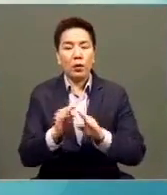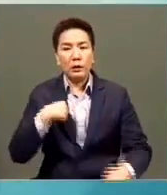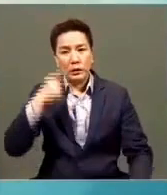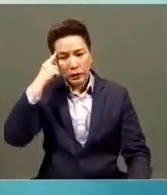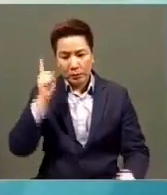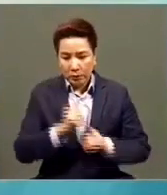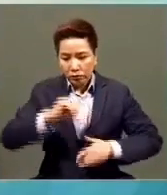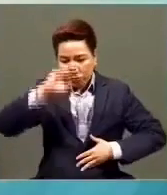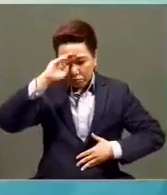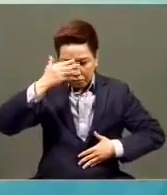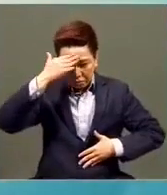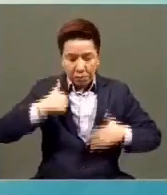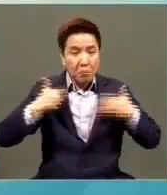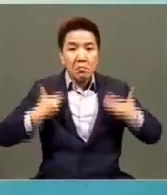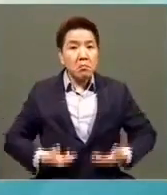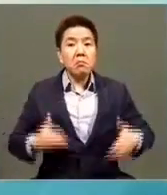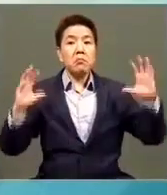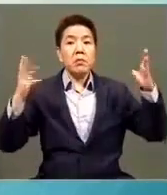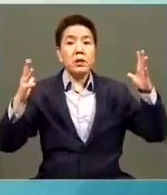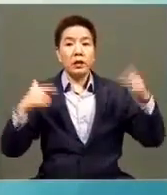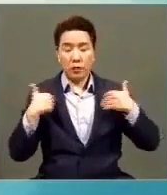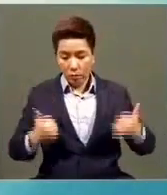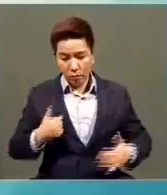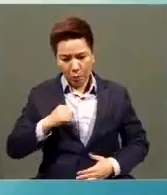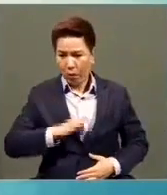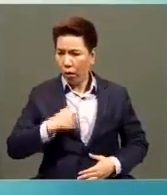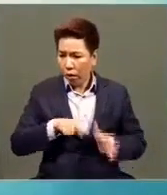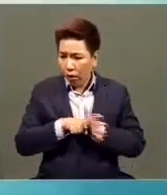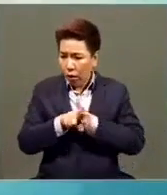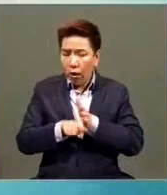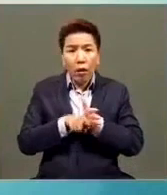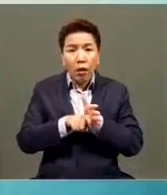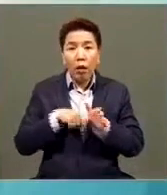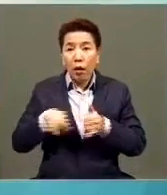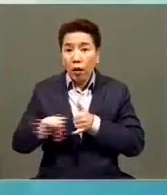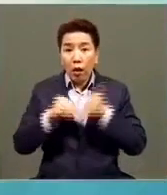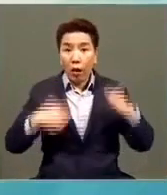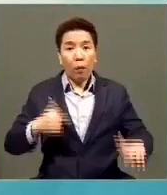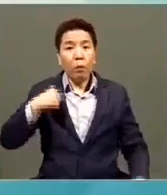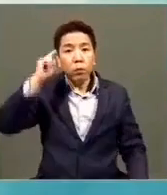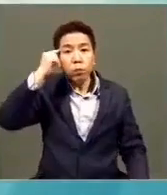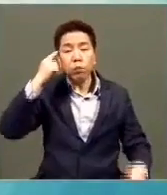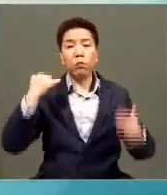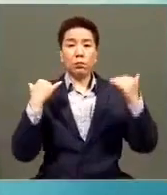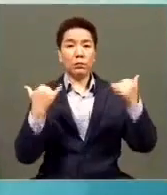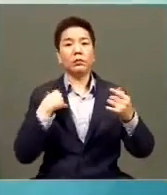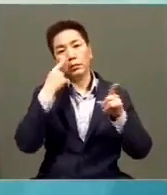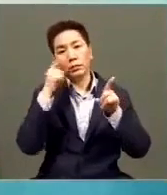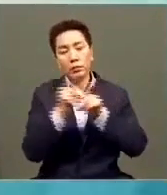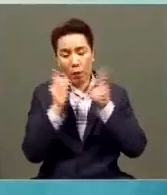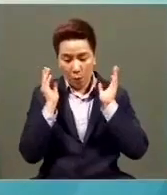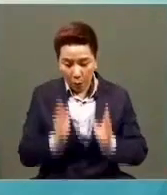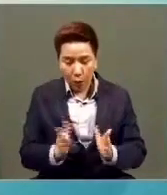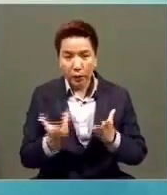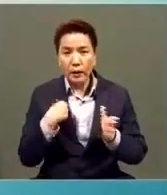อาจจะไม่มีอาการแสดง2นะคะเขาอาจจะไม่รู้ตัวด้วยว่าเขาเป็นผู้ติดเชื้อค่ะดังนั้นเวลาที่บุคลาก